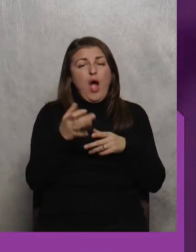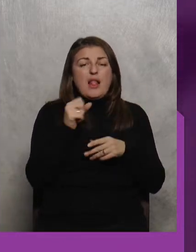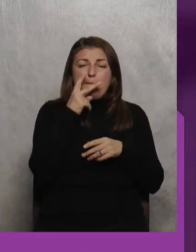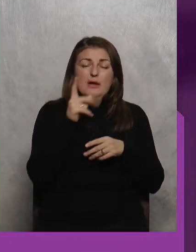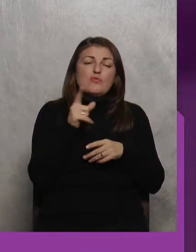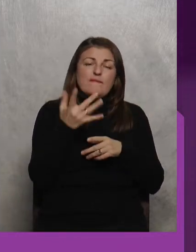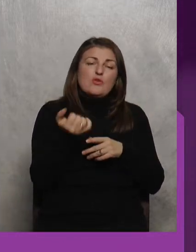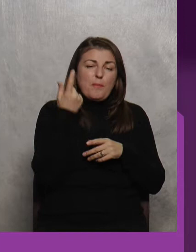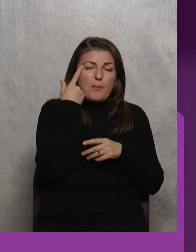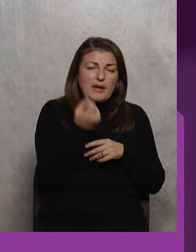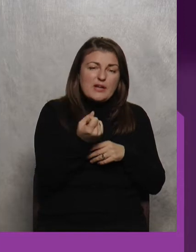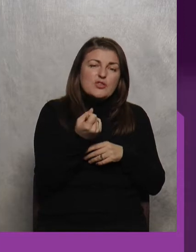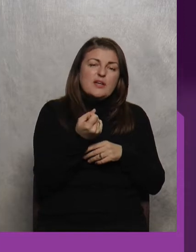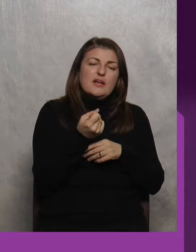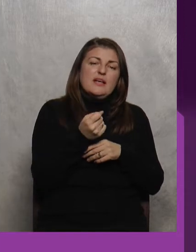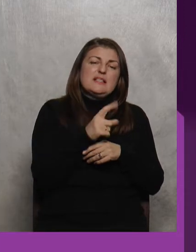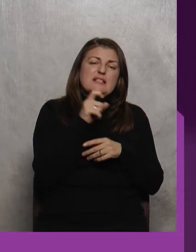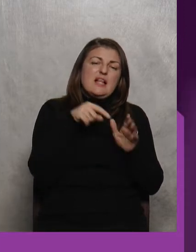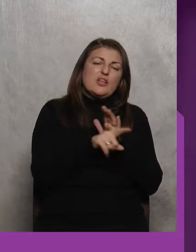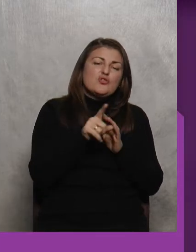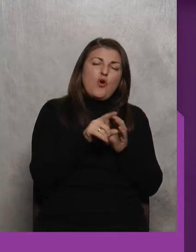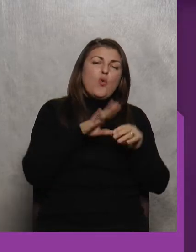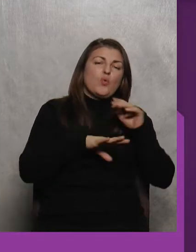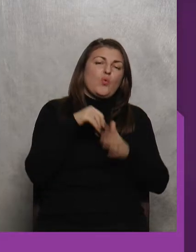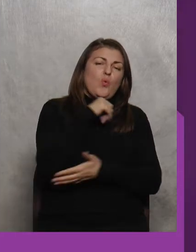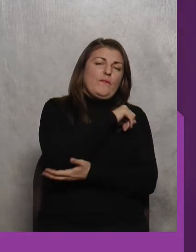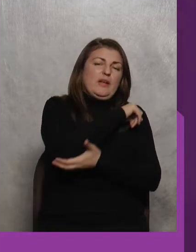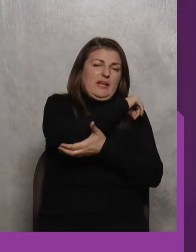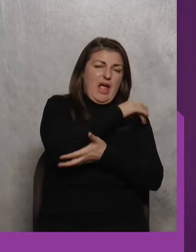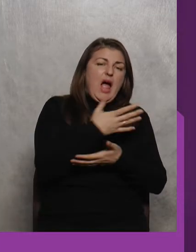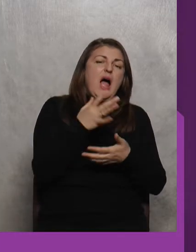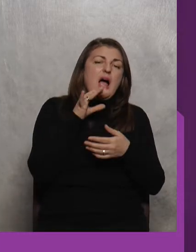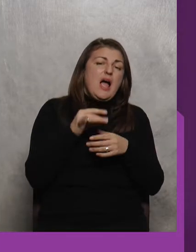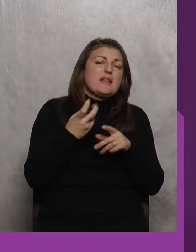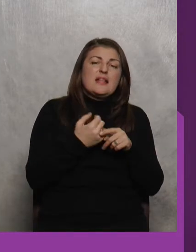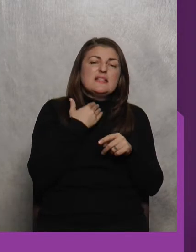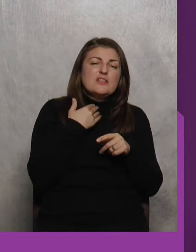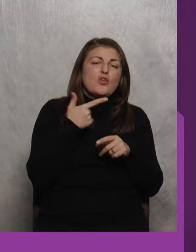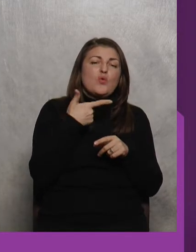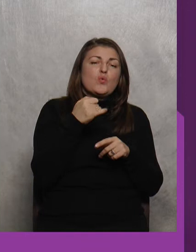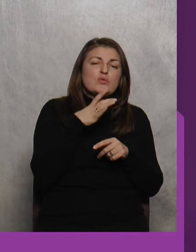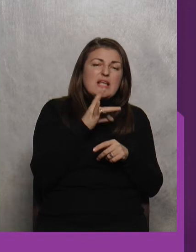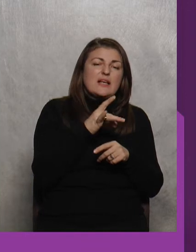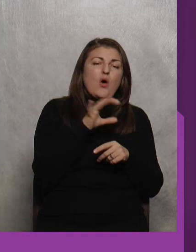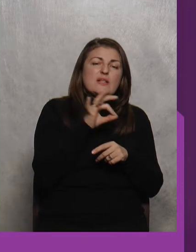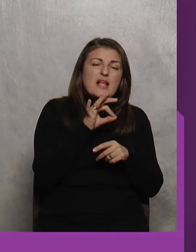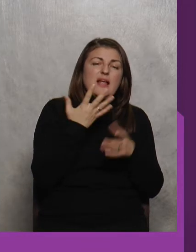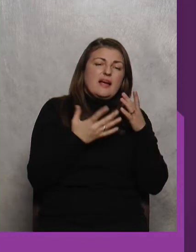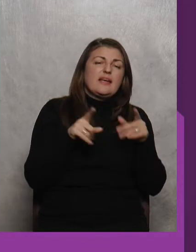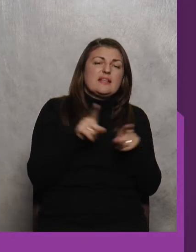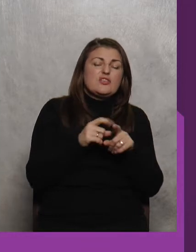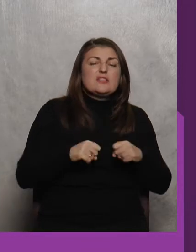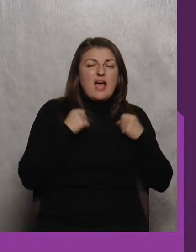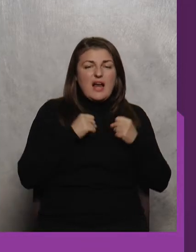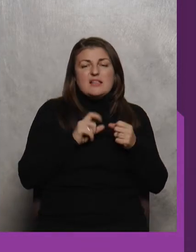він отримує попередження за те, що відірвав лікоть. Але не здається Гусар Олександр, який старається